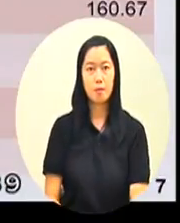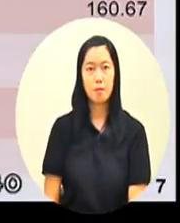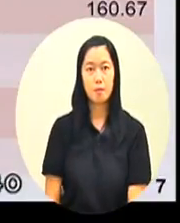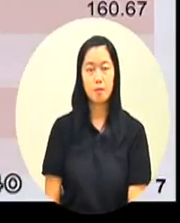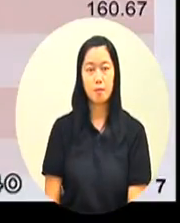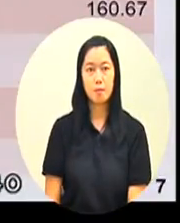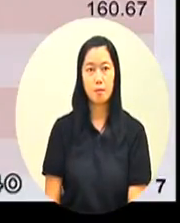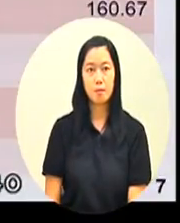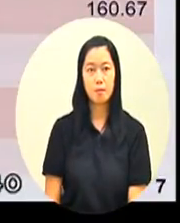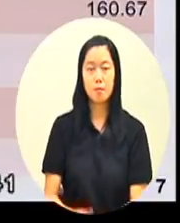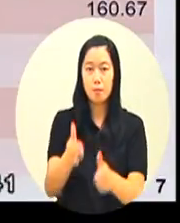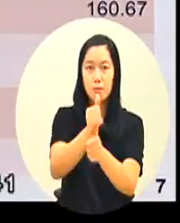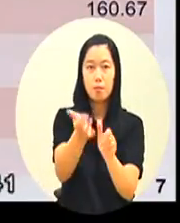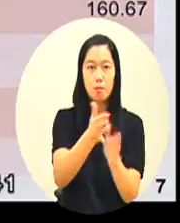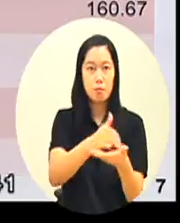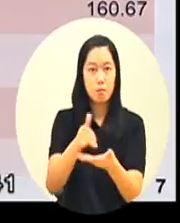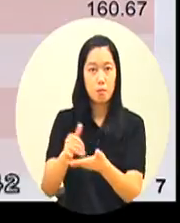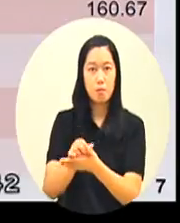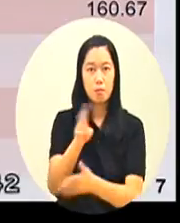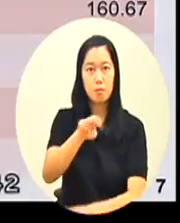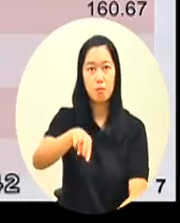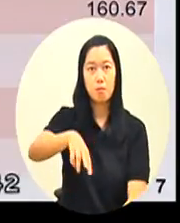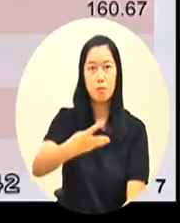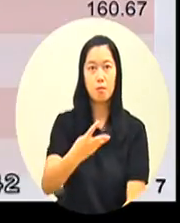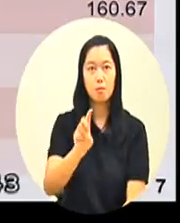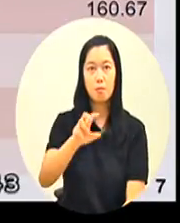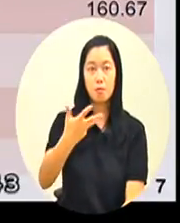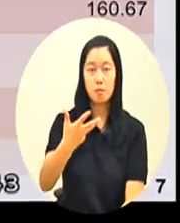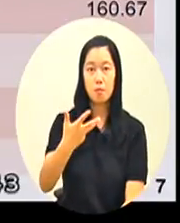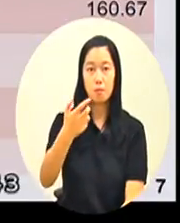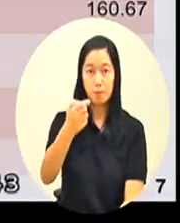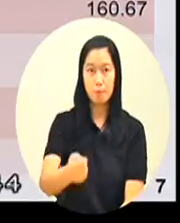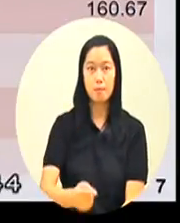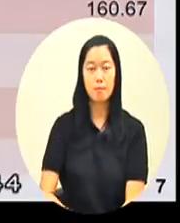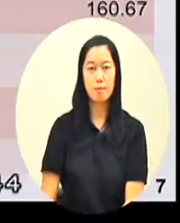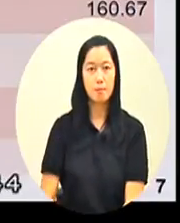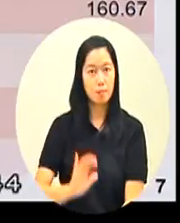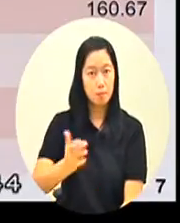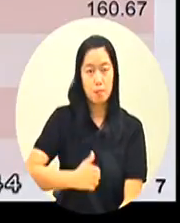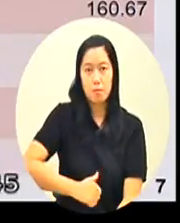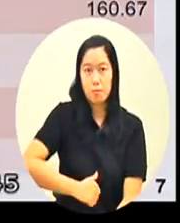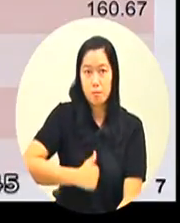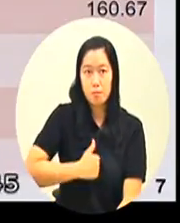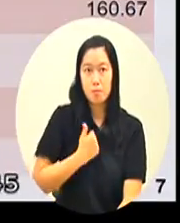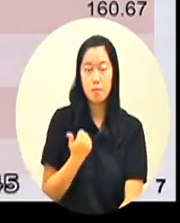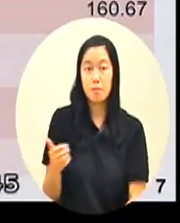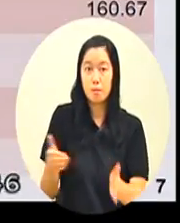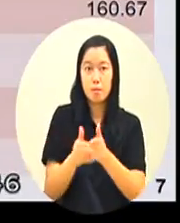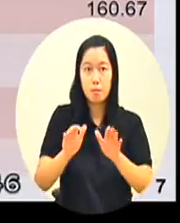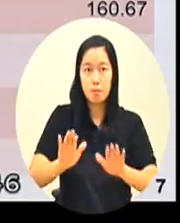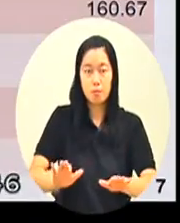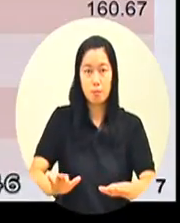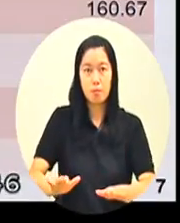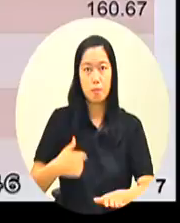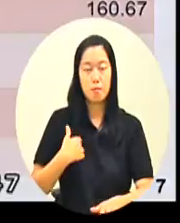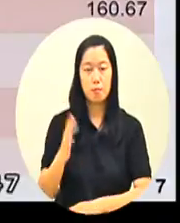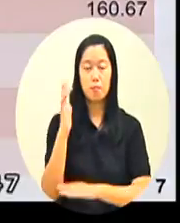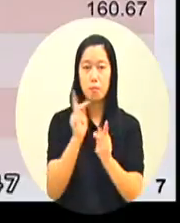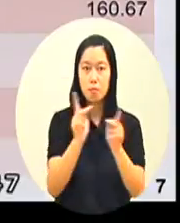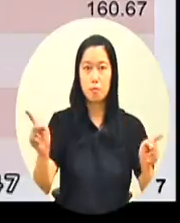属于总预算的部分是2318亿，但是我们实际到目前实际举借的